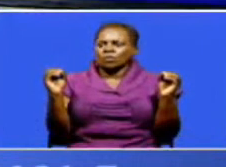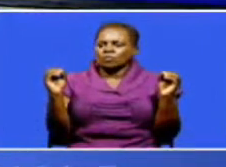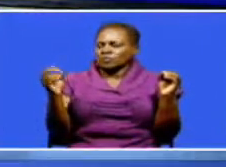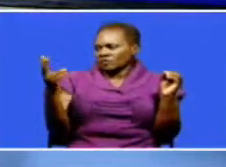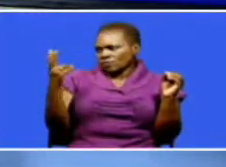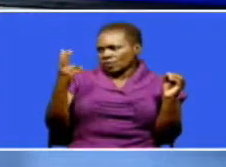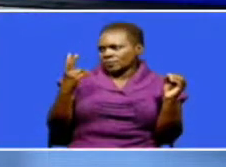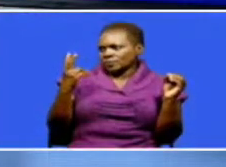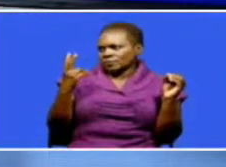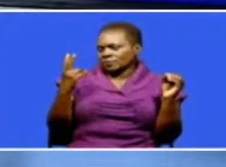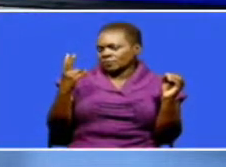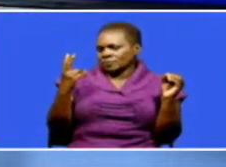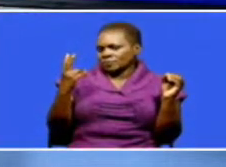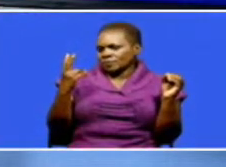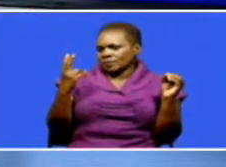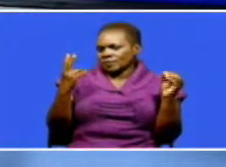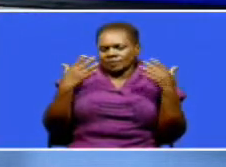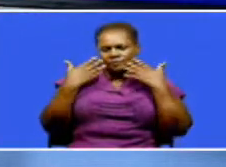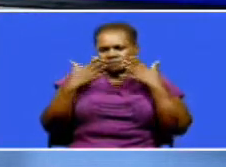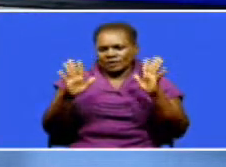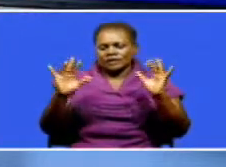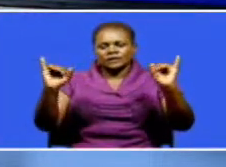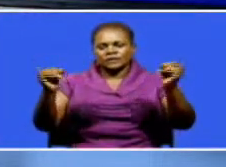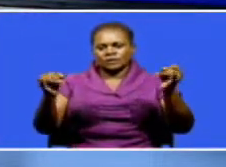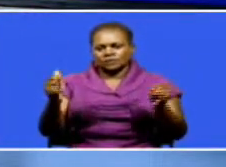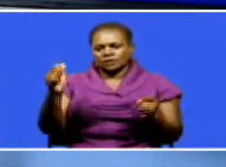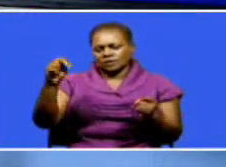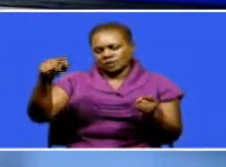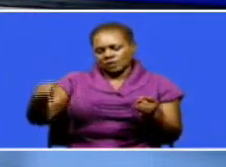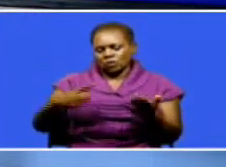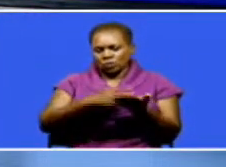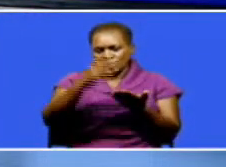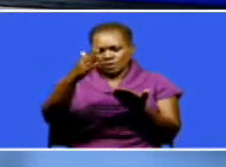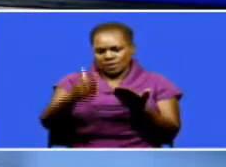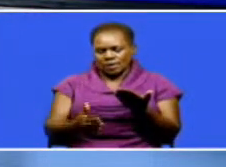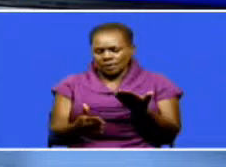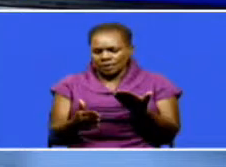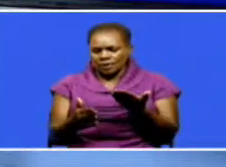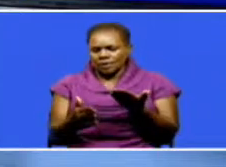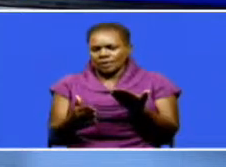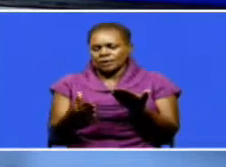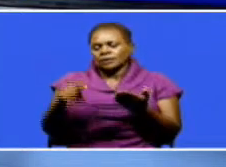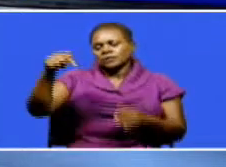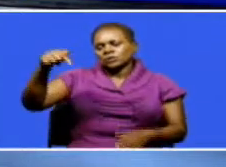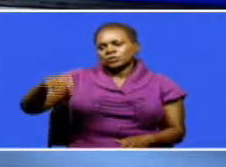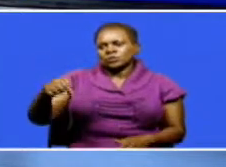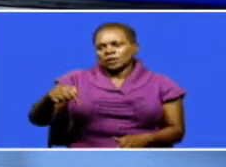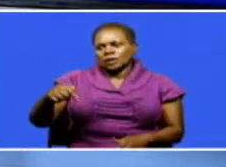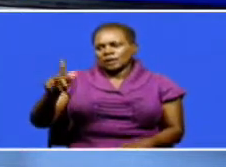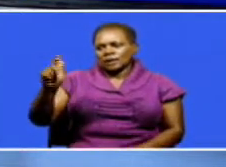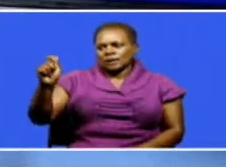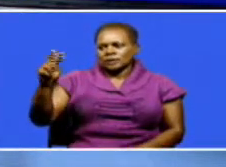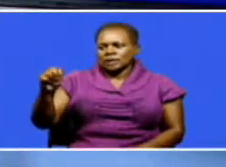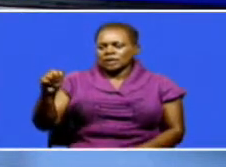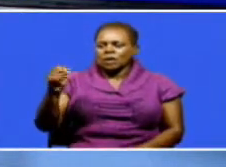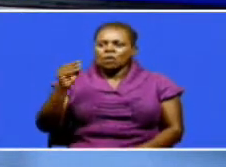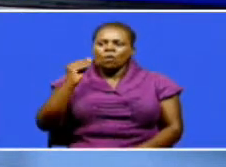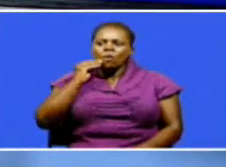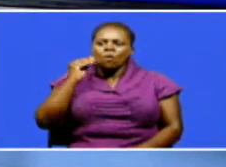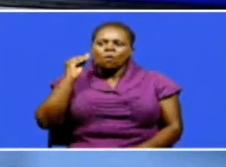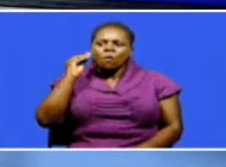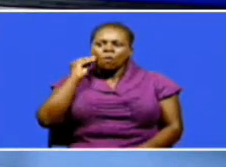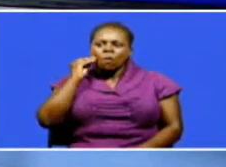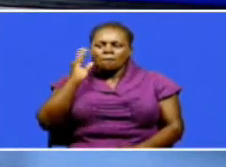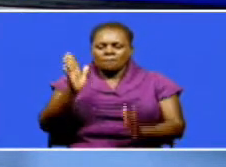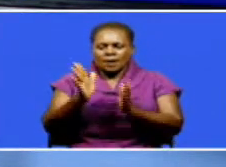Na mtazamaji, basi hiyo ndio tamati ya taarifa zetu za KTN leo wikendi kwa siku ya leo. Kwa wale wenzangu ambao wako katika